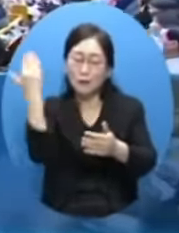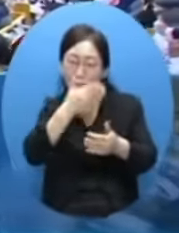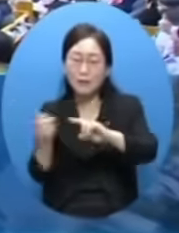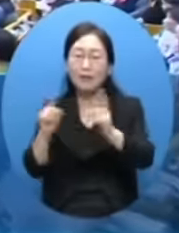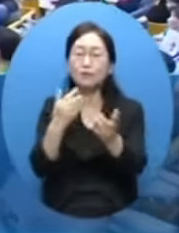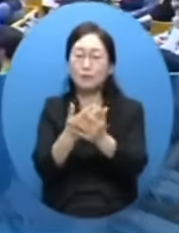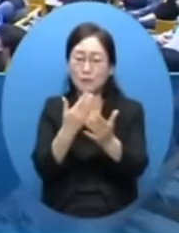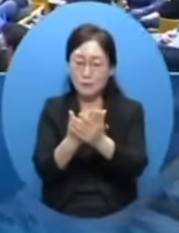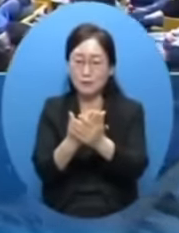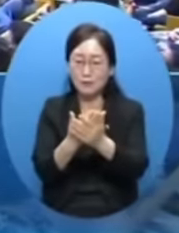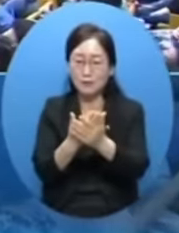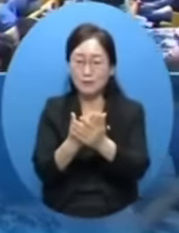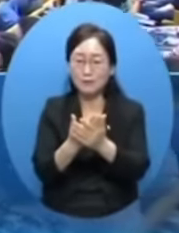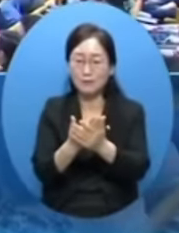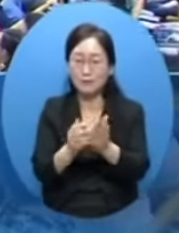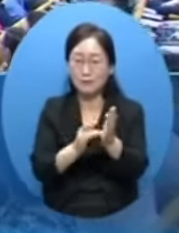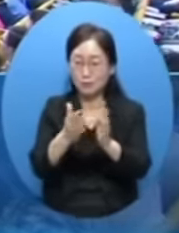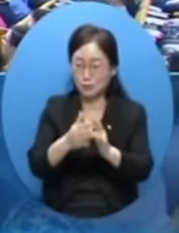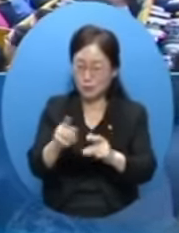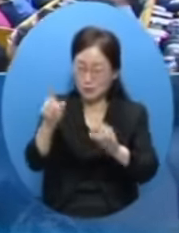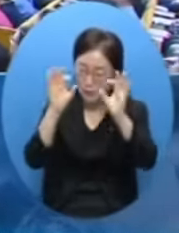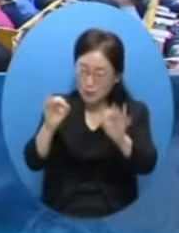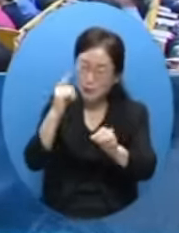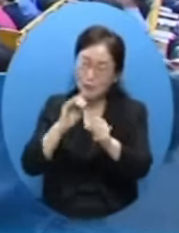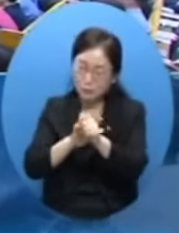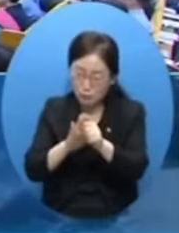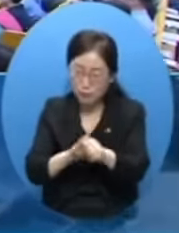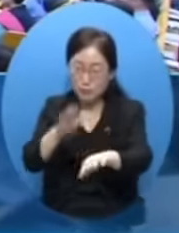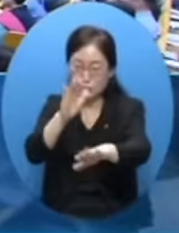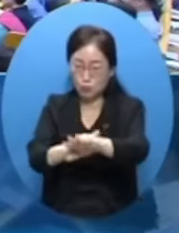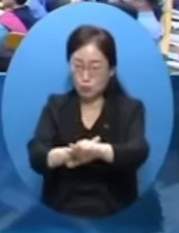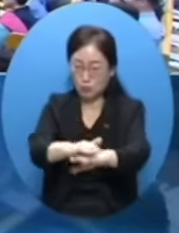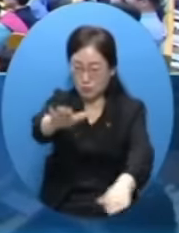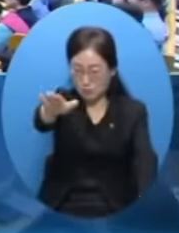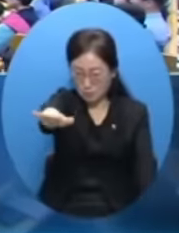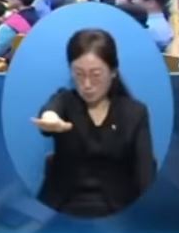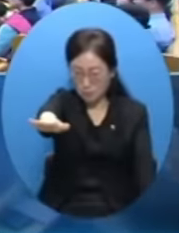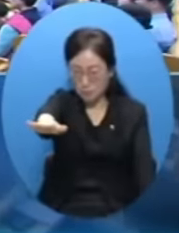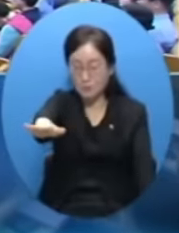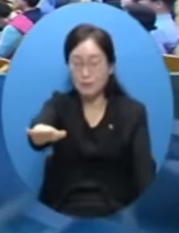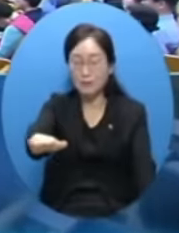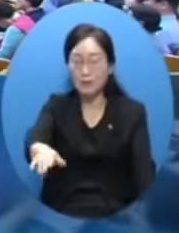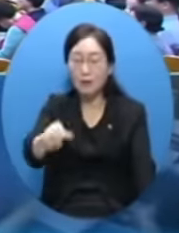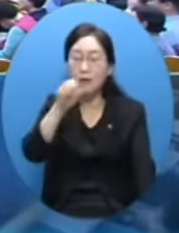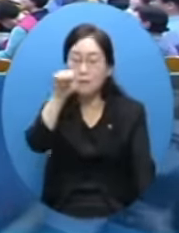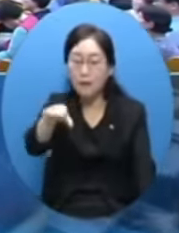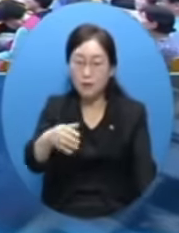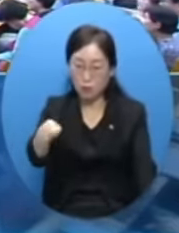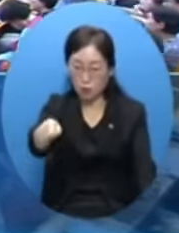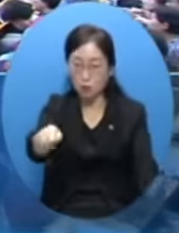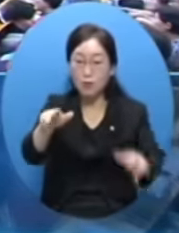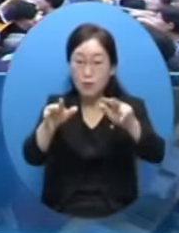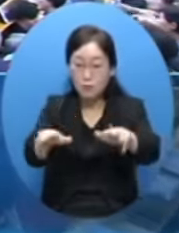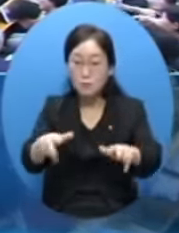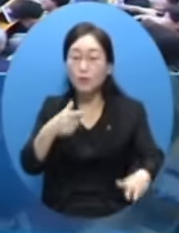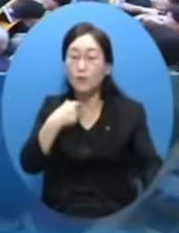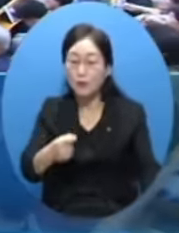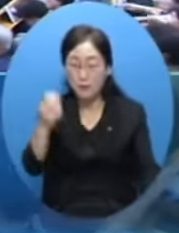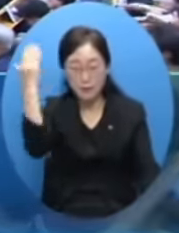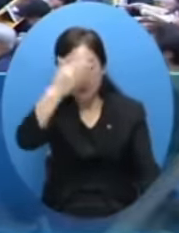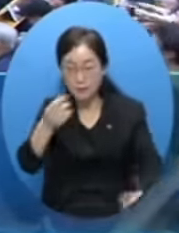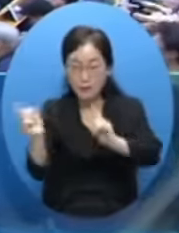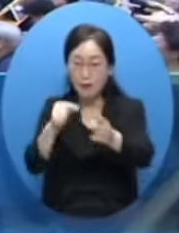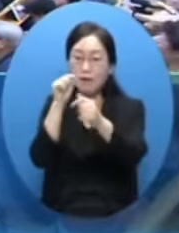있나이다. 예수께서 불쌍히 여기사 손을 내밀어 그에게 대심에 이르시되 내가 원하노니 깨끗함을